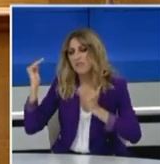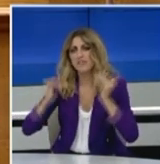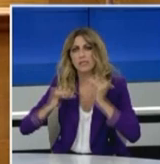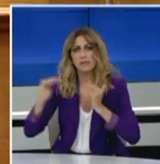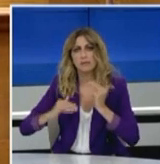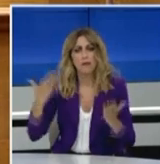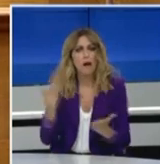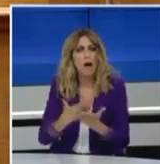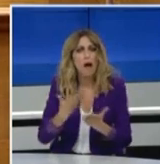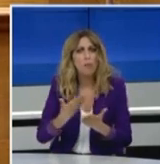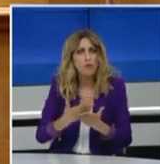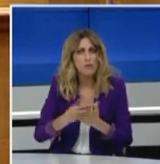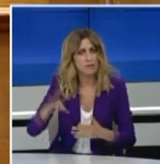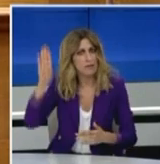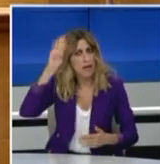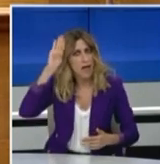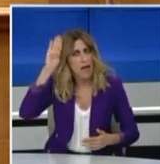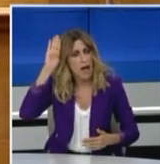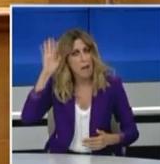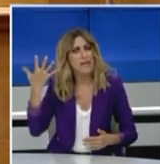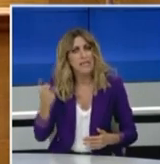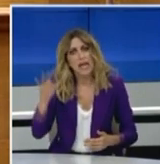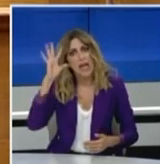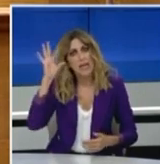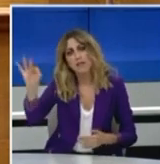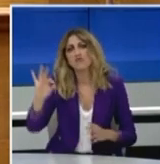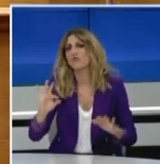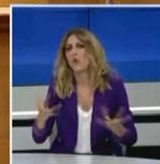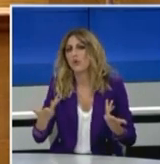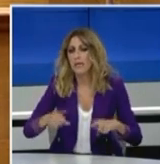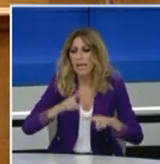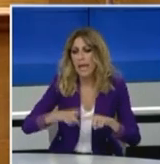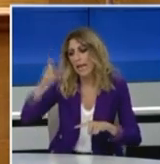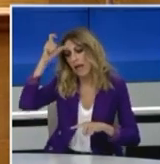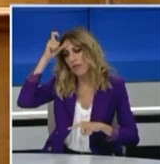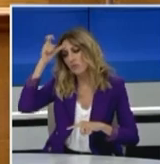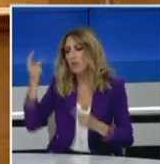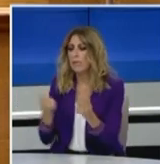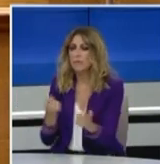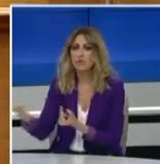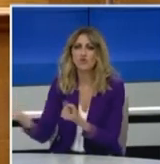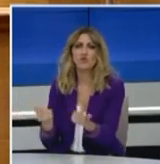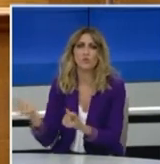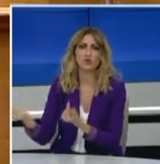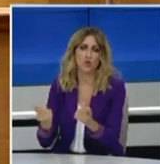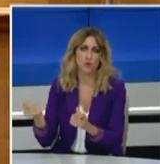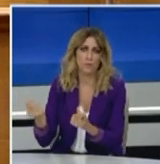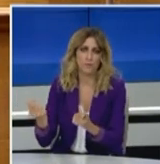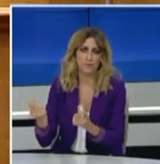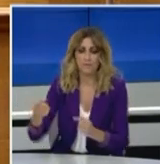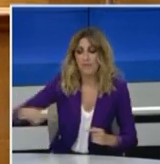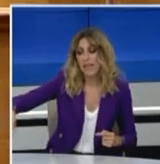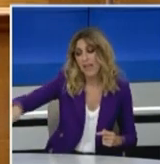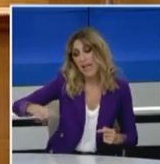Ηνωμένων Πολιτειών Αμερικής για επιβολή καθεστώτος συνδιαχείρισης. Τόσο εσείς κύριοι της Νέας